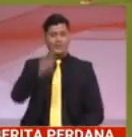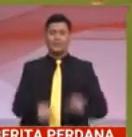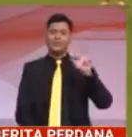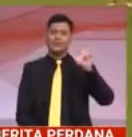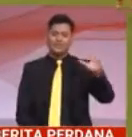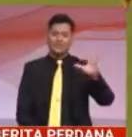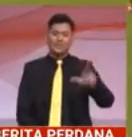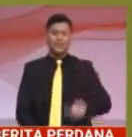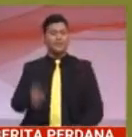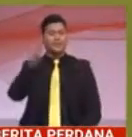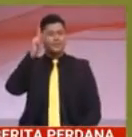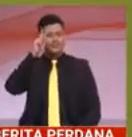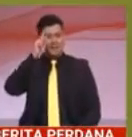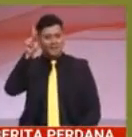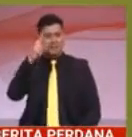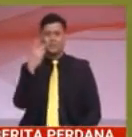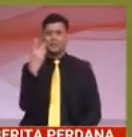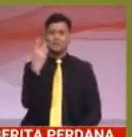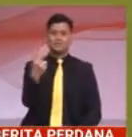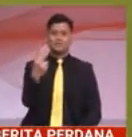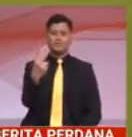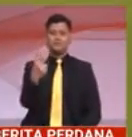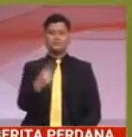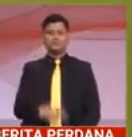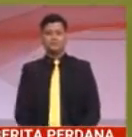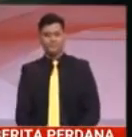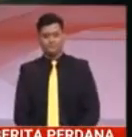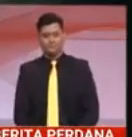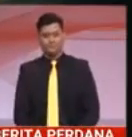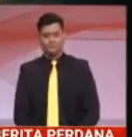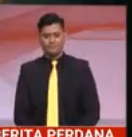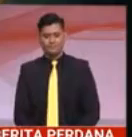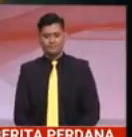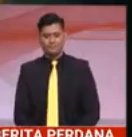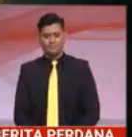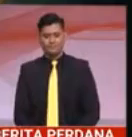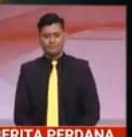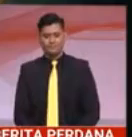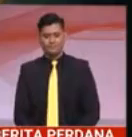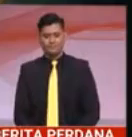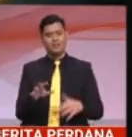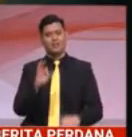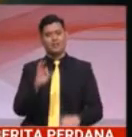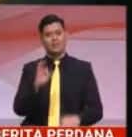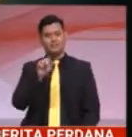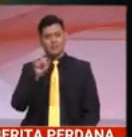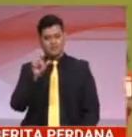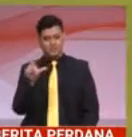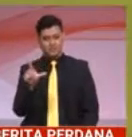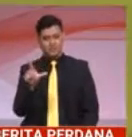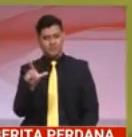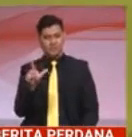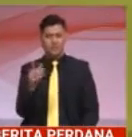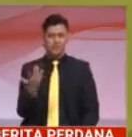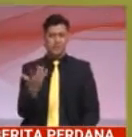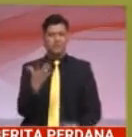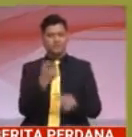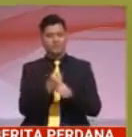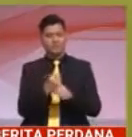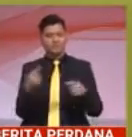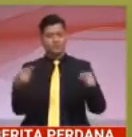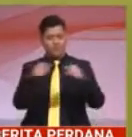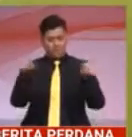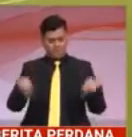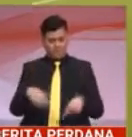kali kedua pada minit ke-62 melalui sepakan penalti Gassama setelah Fazrul Amir dibentis dalam kotak penalti.